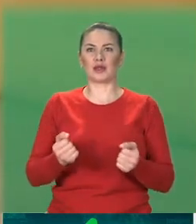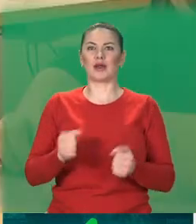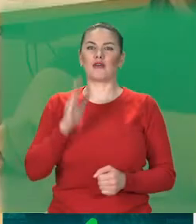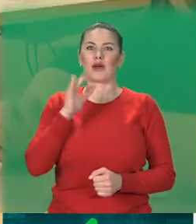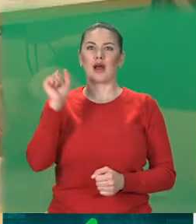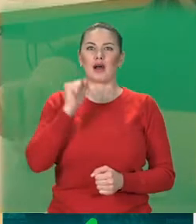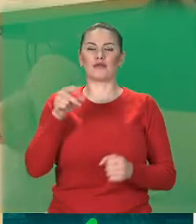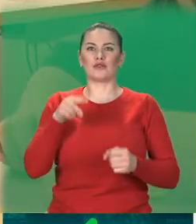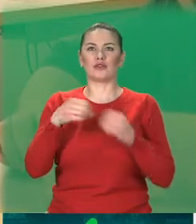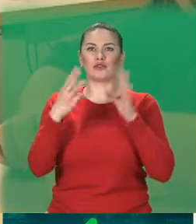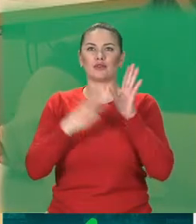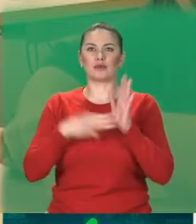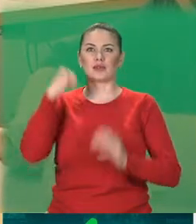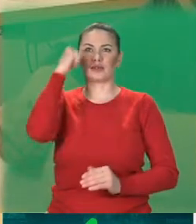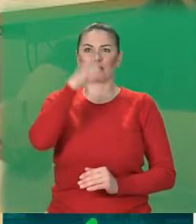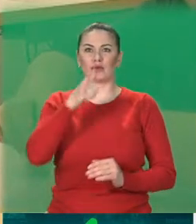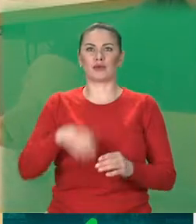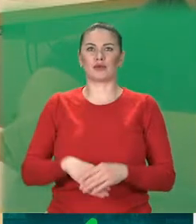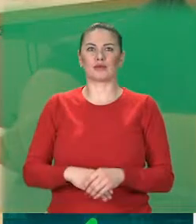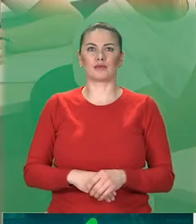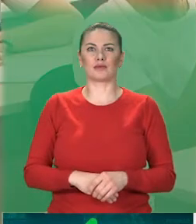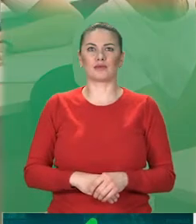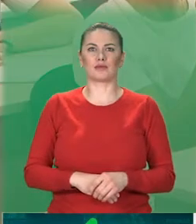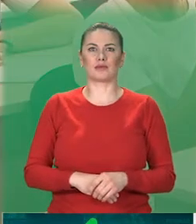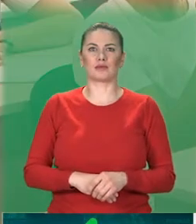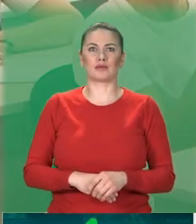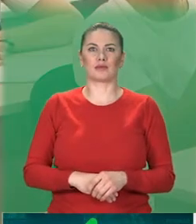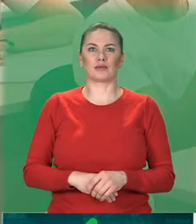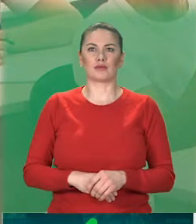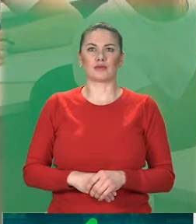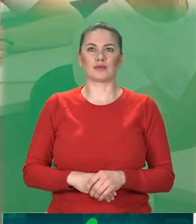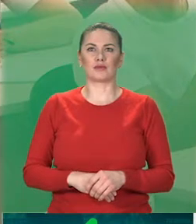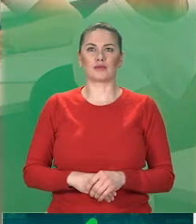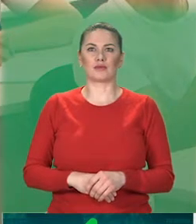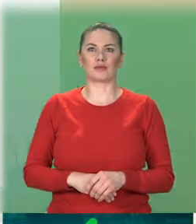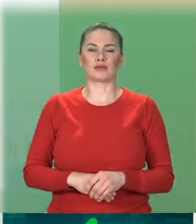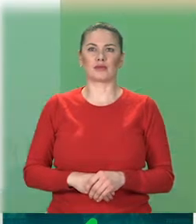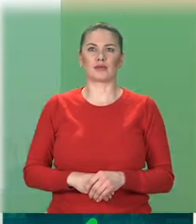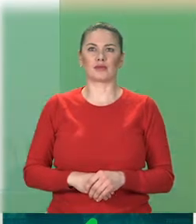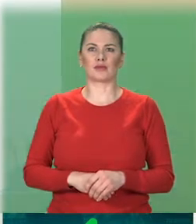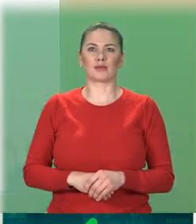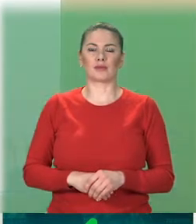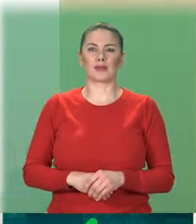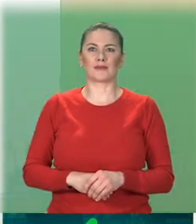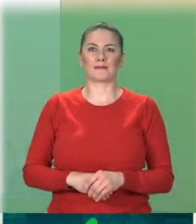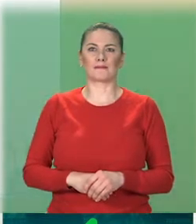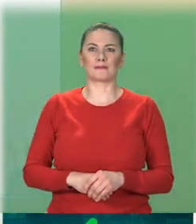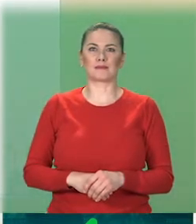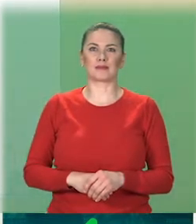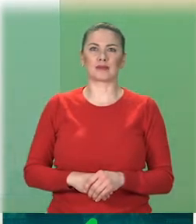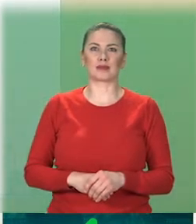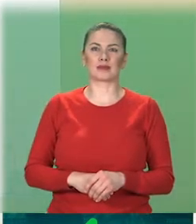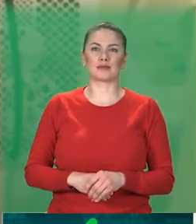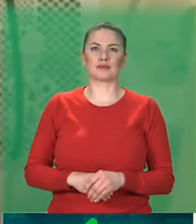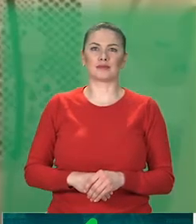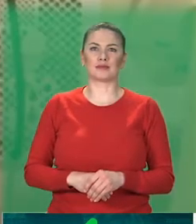в августе 2018 года в период проведения финала 6-го национального чемпионата WorldSkills. Благодаря масштабным соревнованиям по